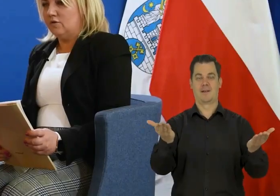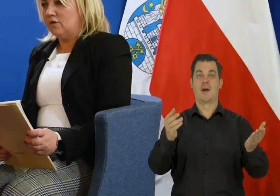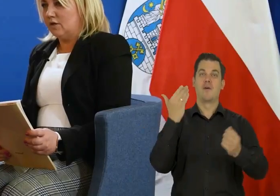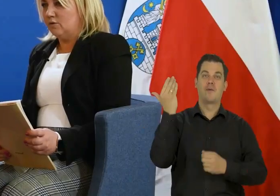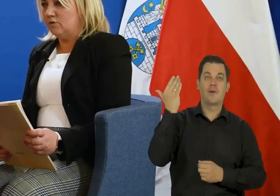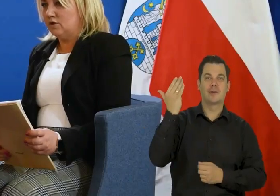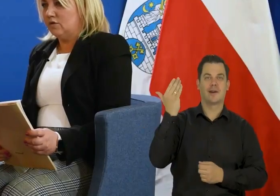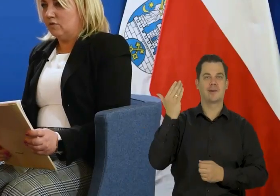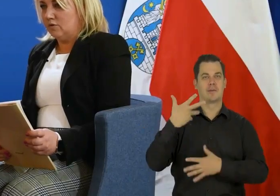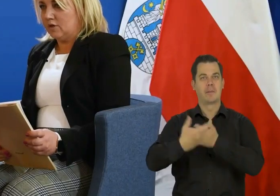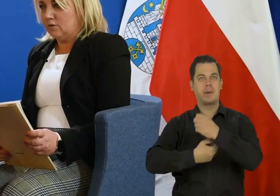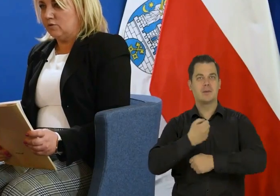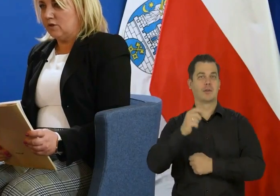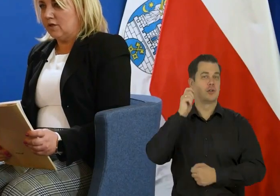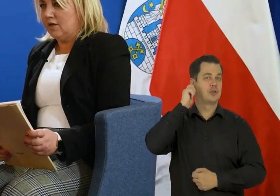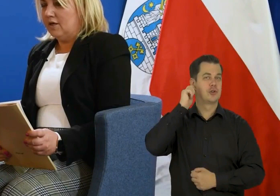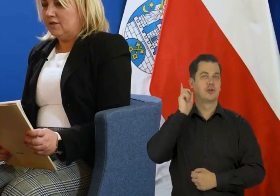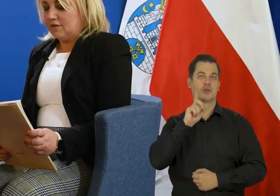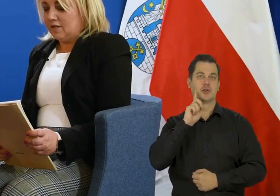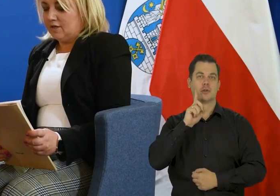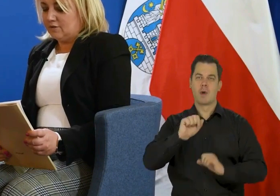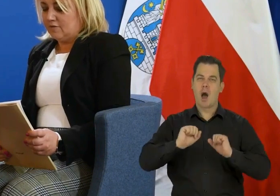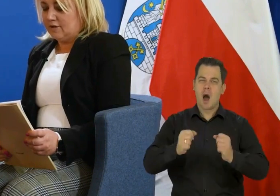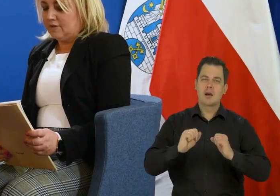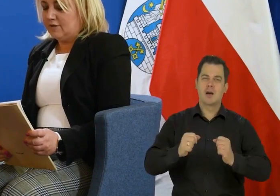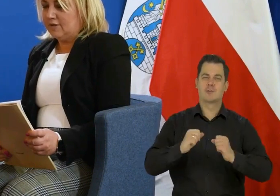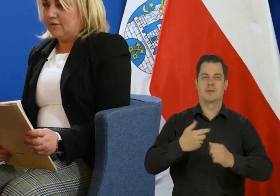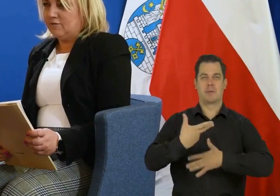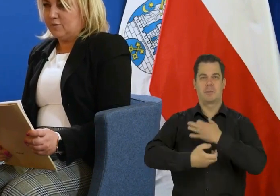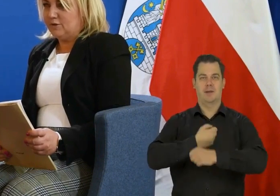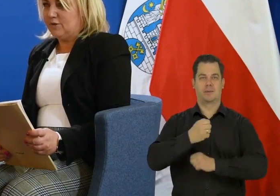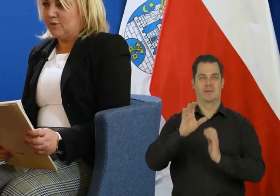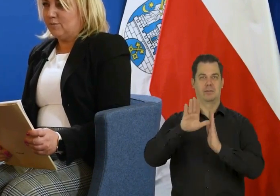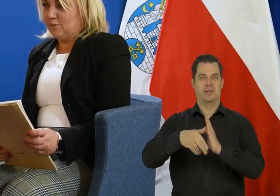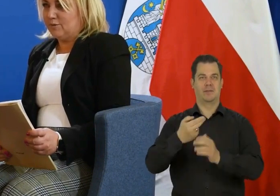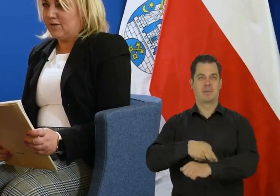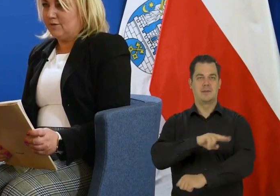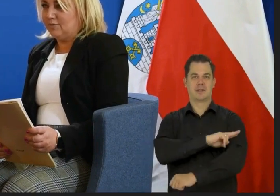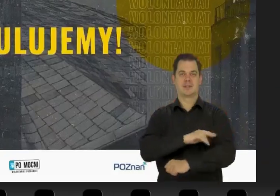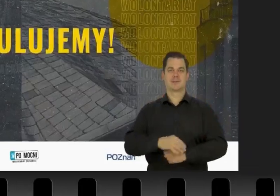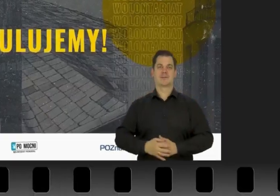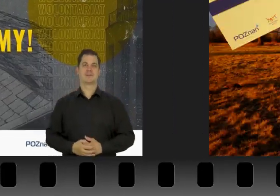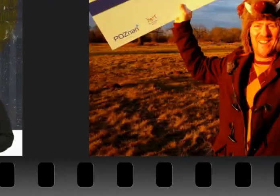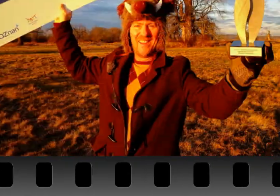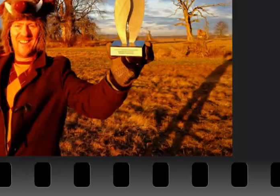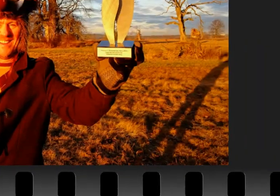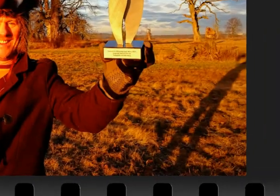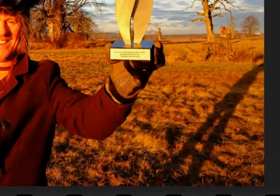wszystkich wolontariuszy i wolontariuszek zaangażowanych w mieście Poznaniu.